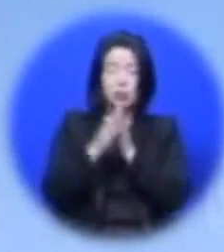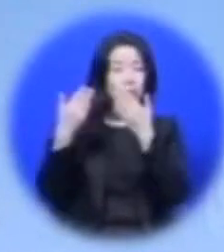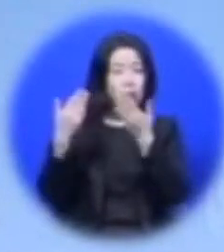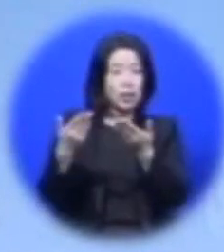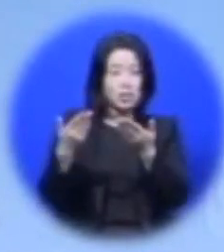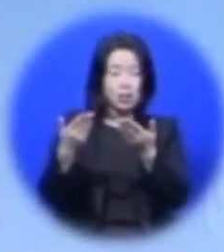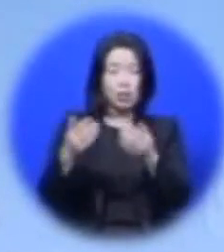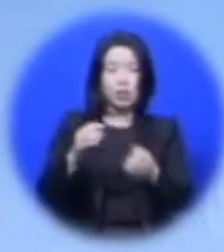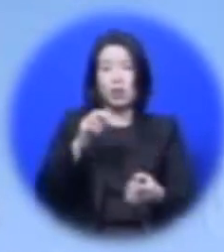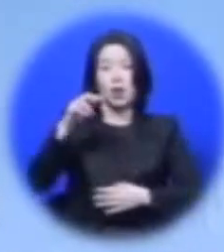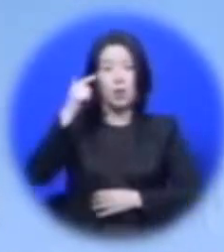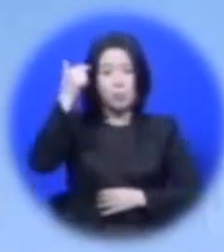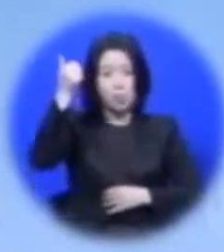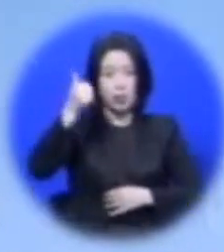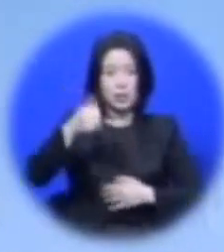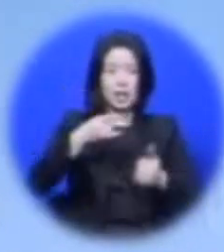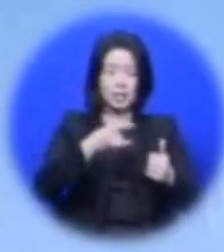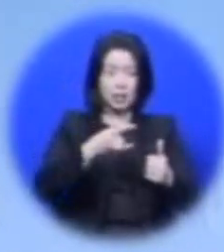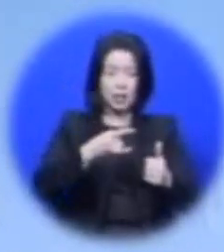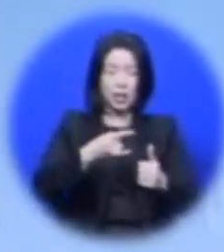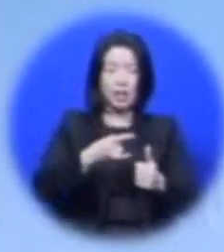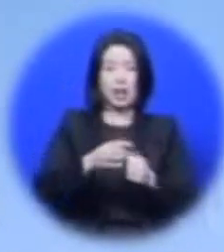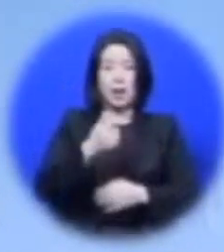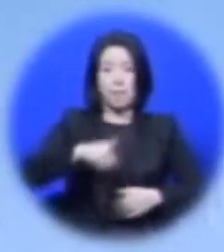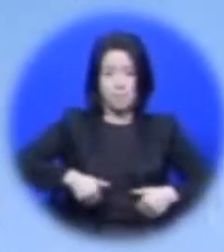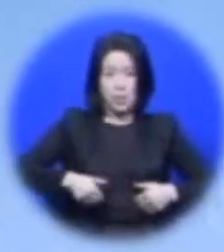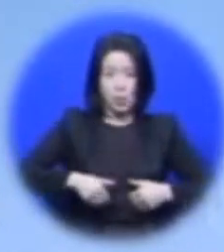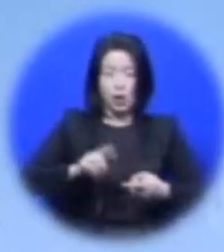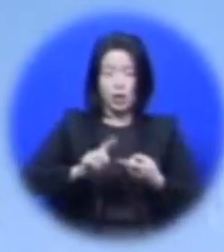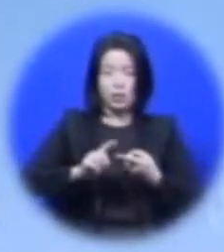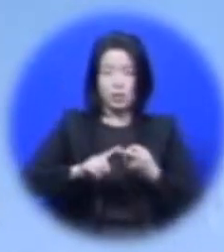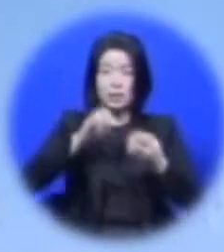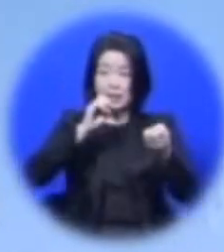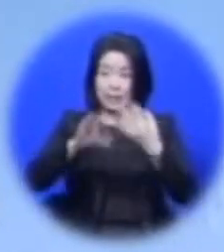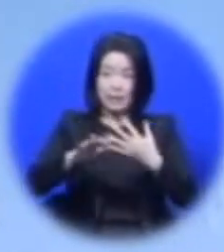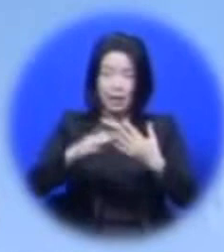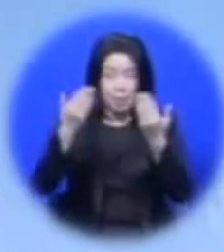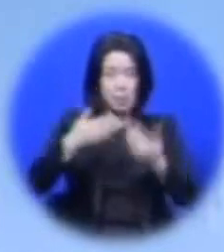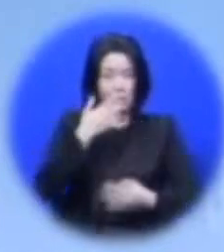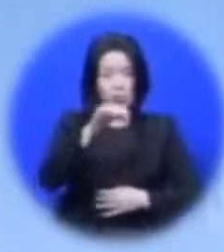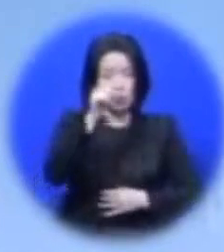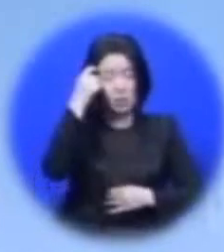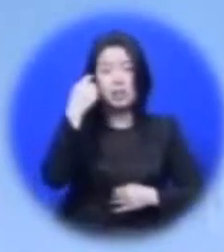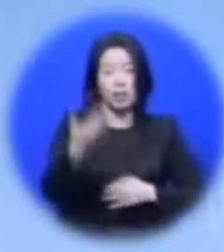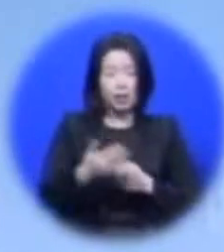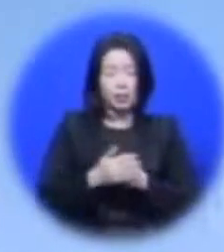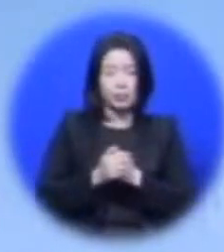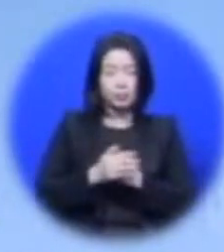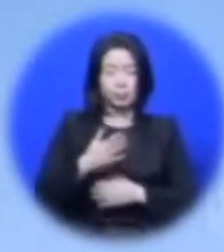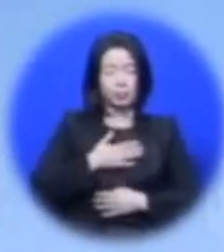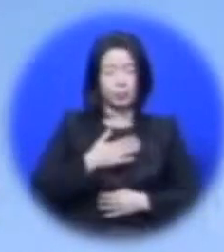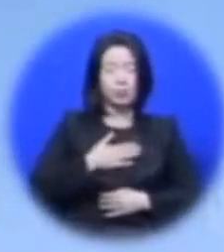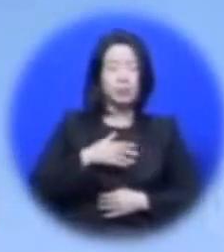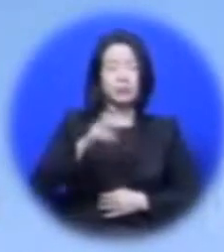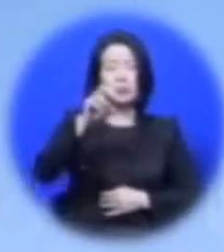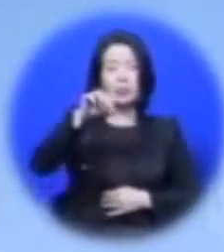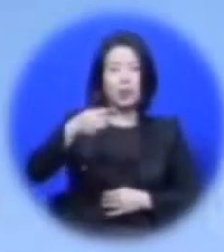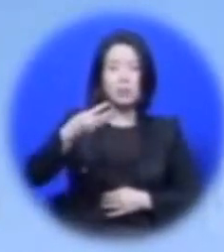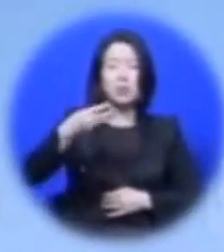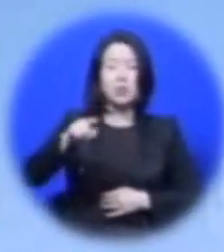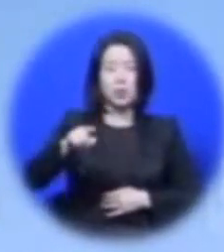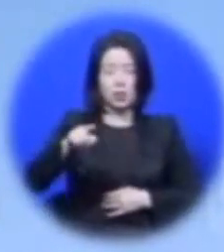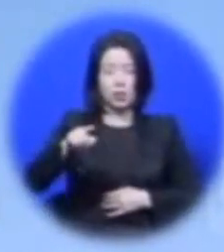밀러 목사님에게 필요한 걸 딱 응답받을 수 있었을까요? 저는 조지 밀러 목사님의 책에서